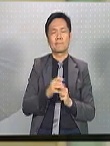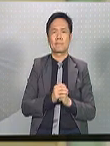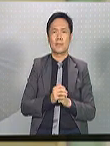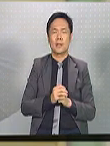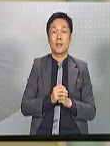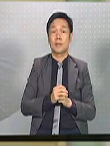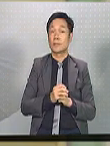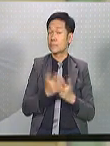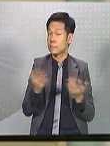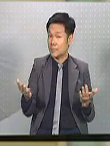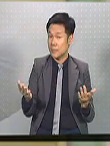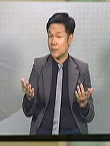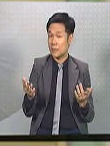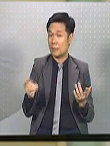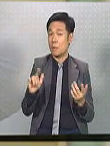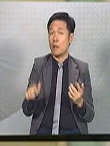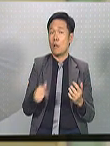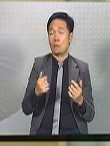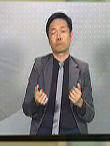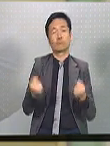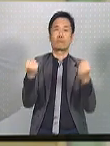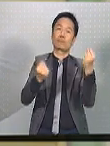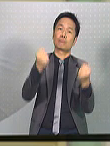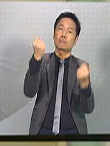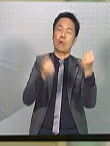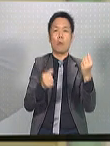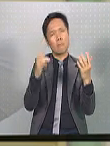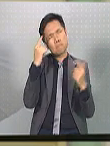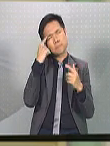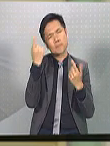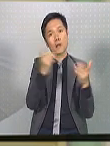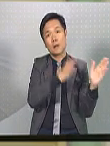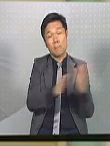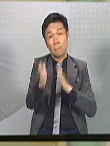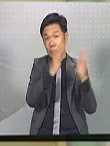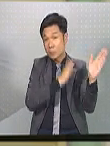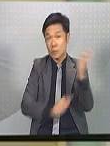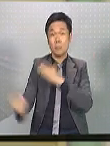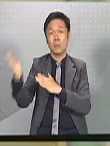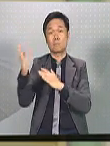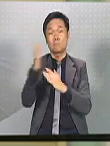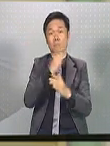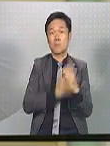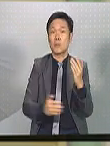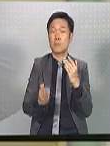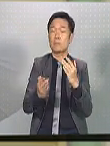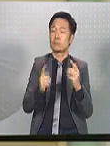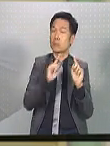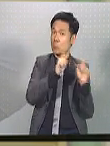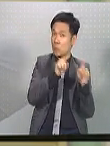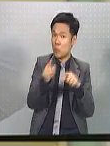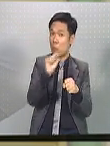setiap pun untuk meneruskan perjalanan ataupun merancang perjalanan untuk pulang ke tempat